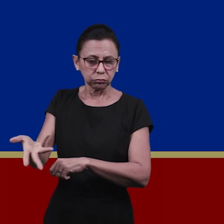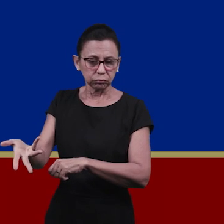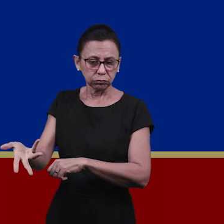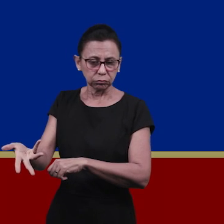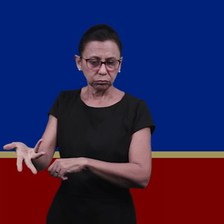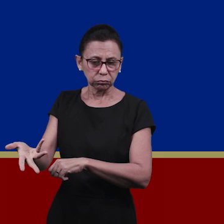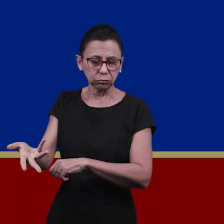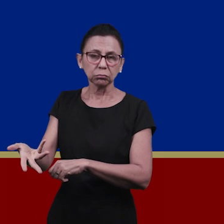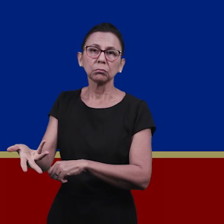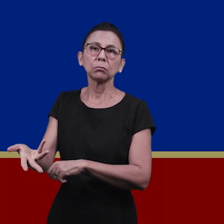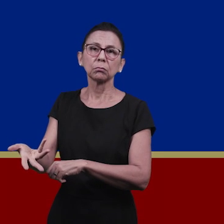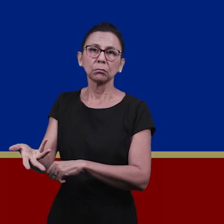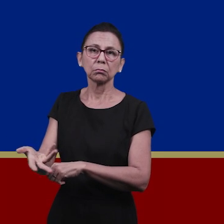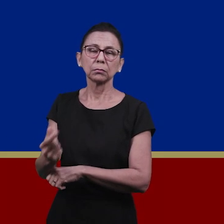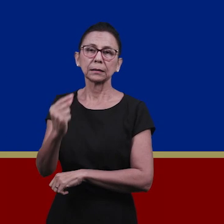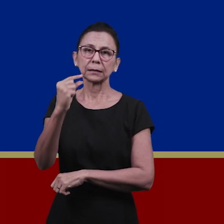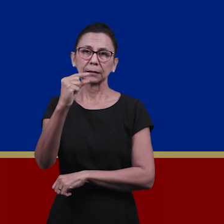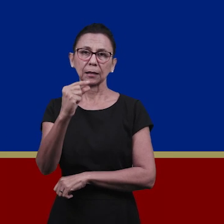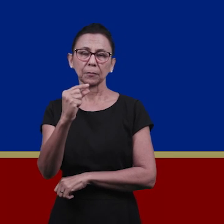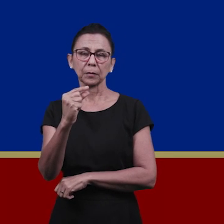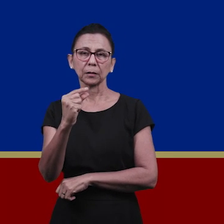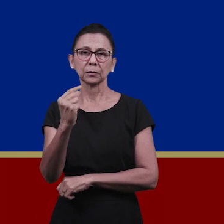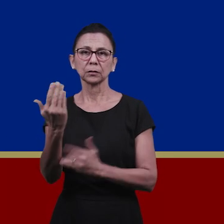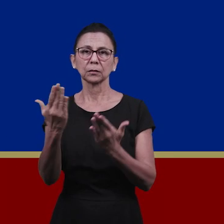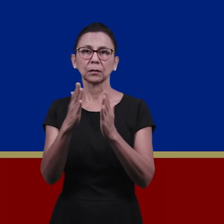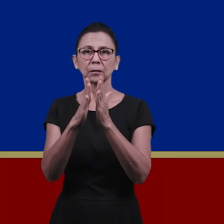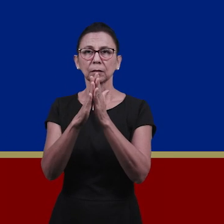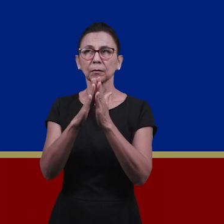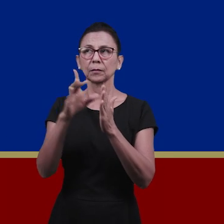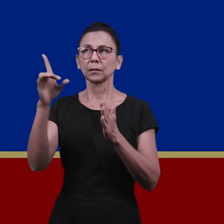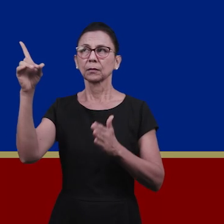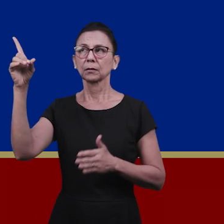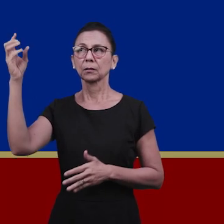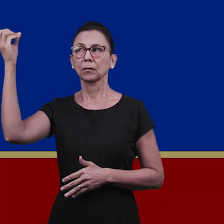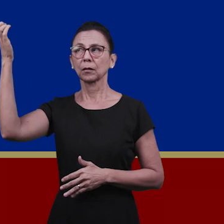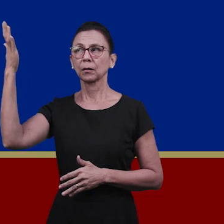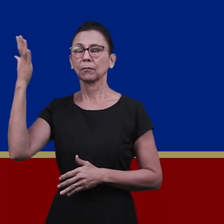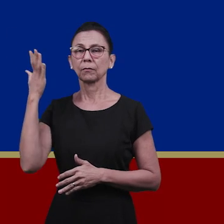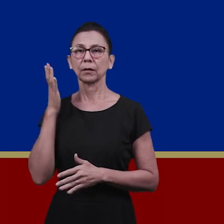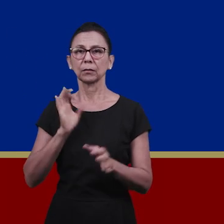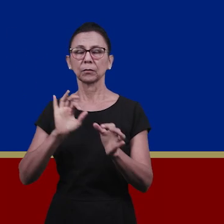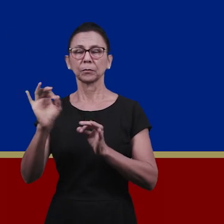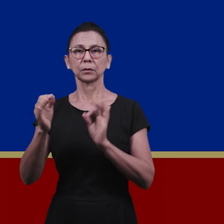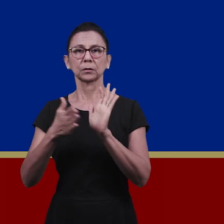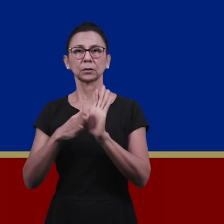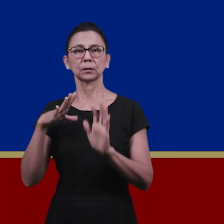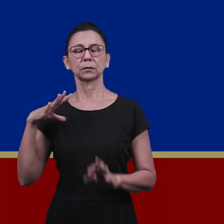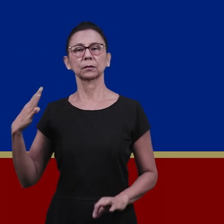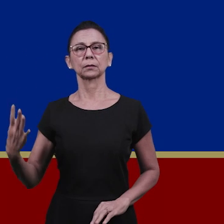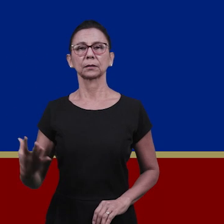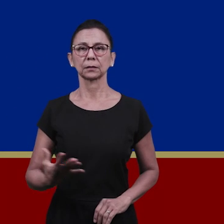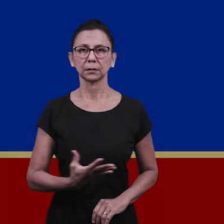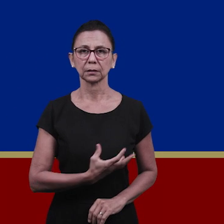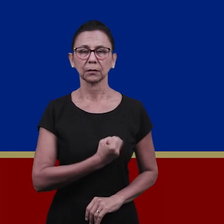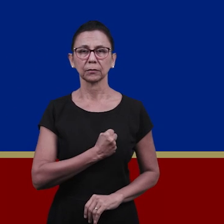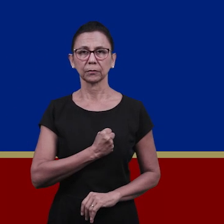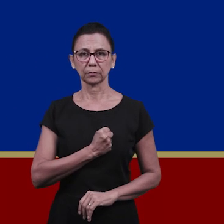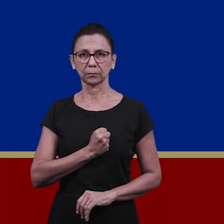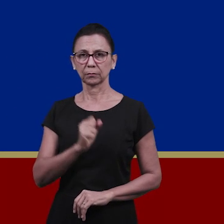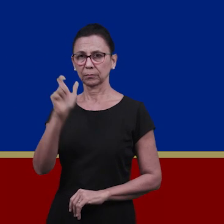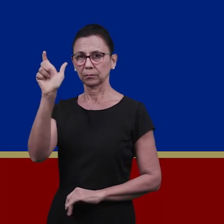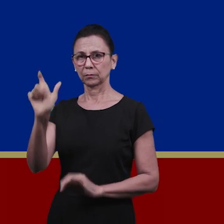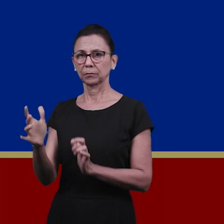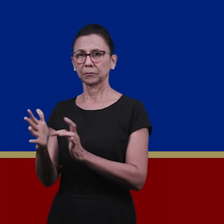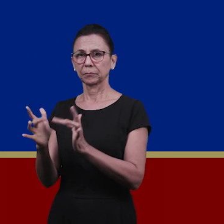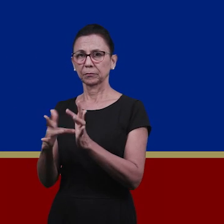semeur: la sémence est la parole de Dieu qui nous révèle le projet de